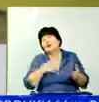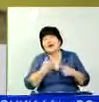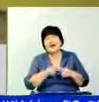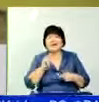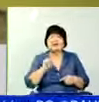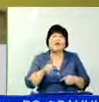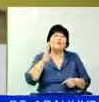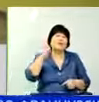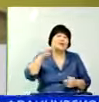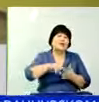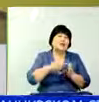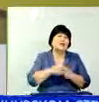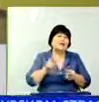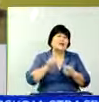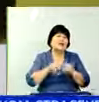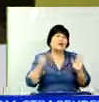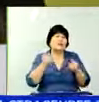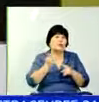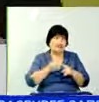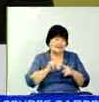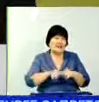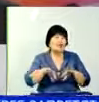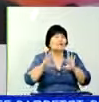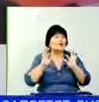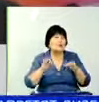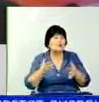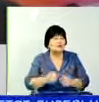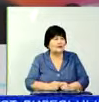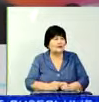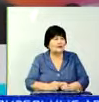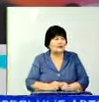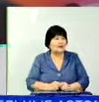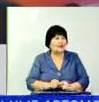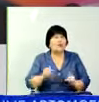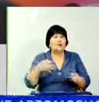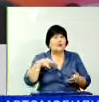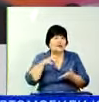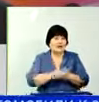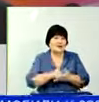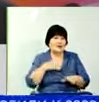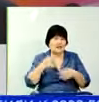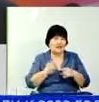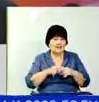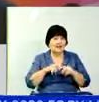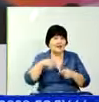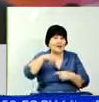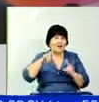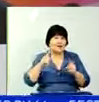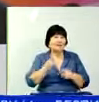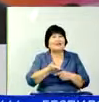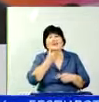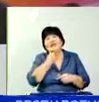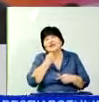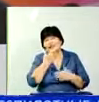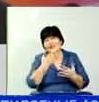этого. В будущем планирует связать свою судьбу именно с этим искусством. Почему я занимаюсь бальными танцами? Ну, во-первых, это очень красивый вид